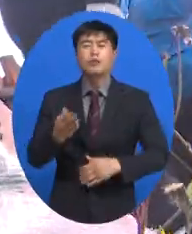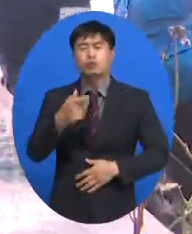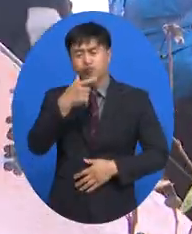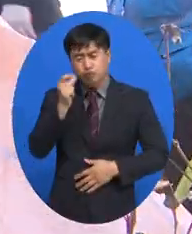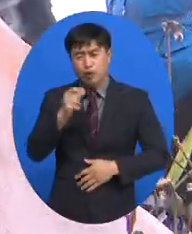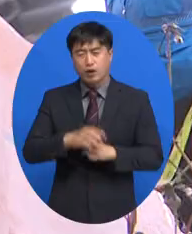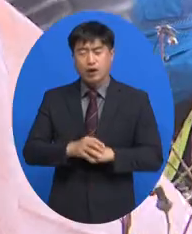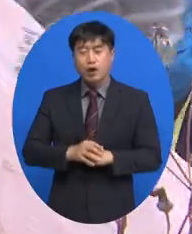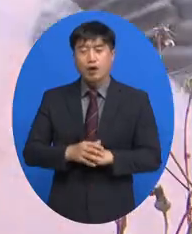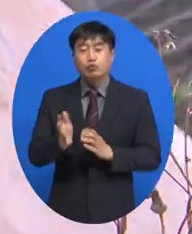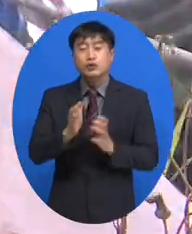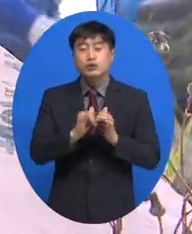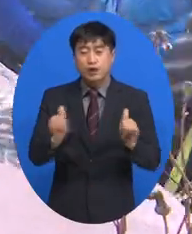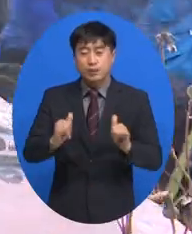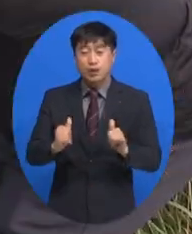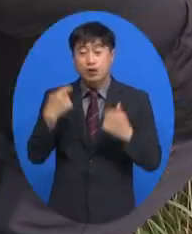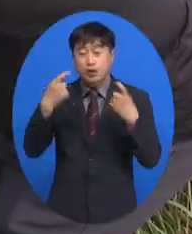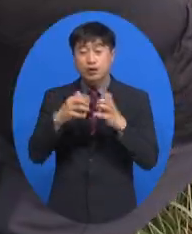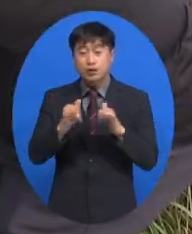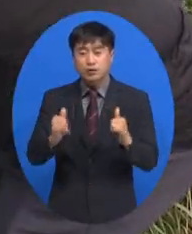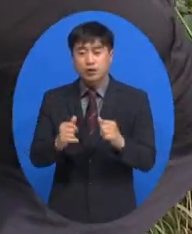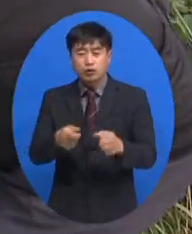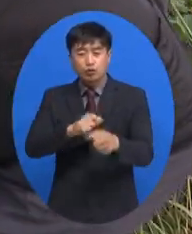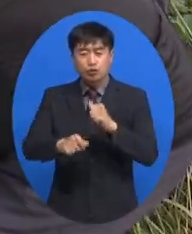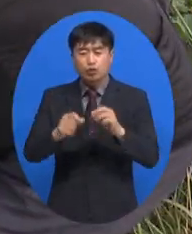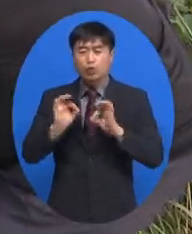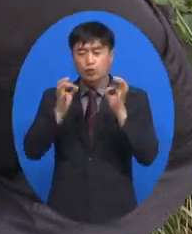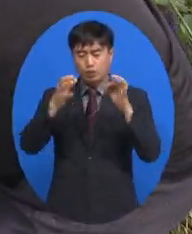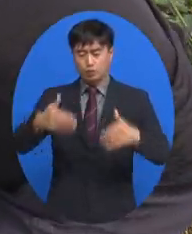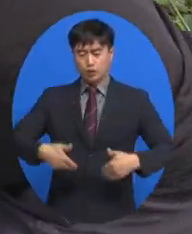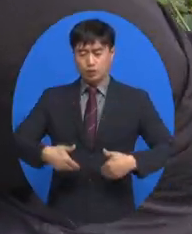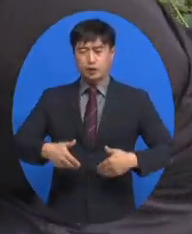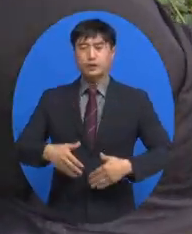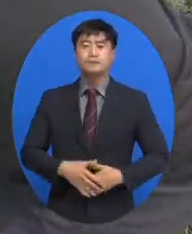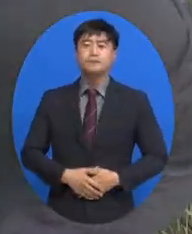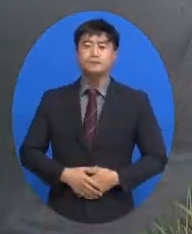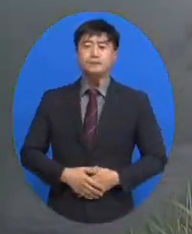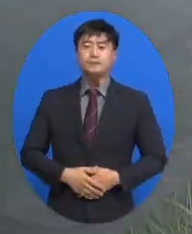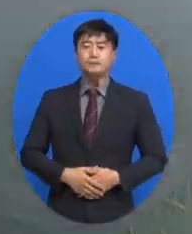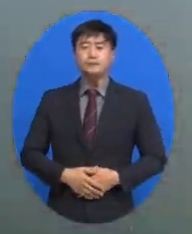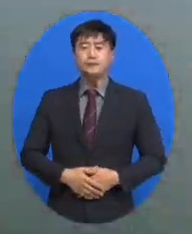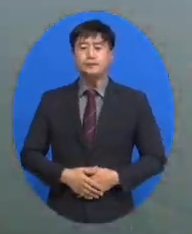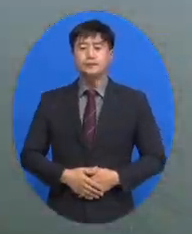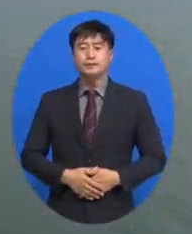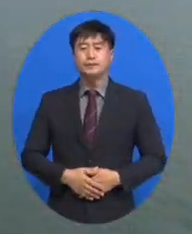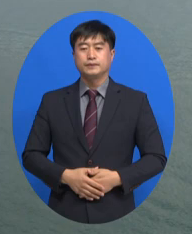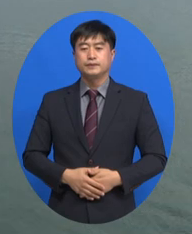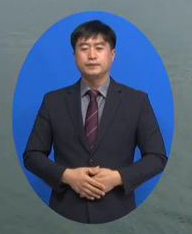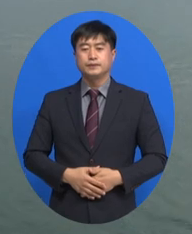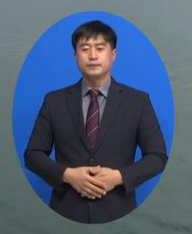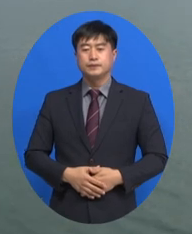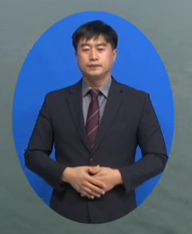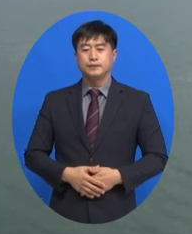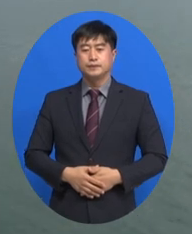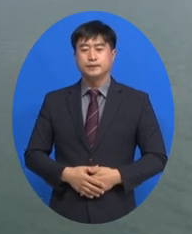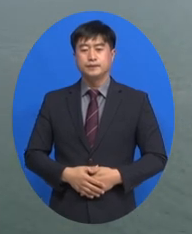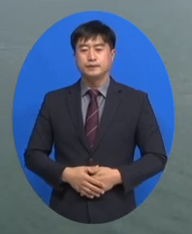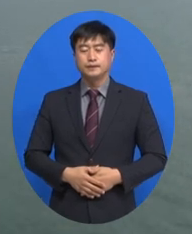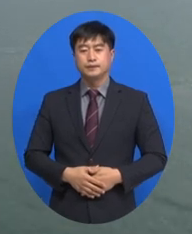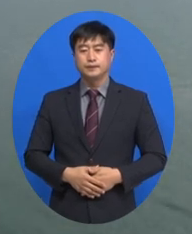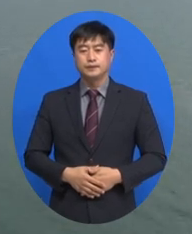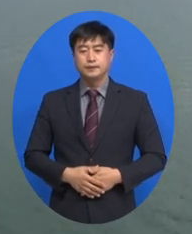어민들과 바다 여행객들의 적극적인 노력도 함께 필요해 보입니다. 경기지TV 최지연입니다.